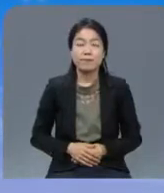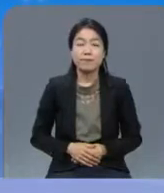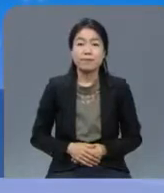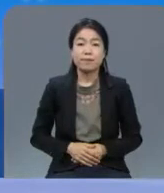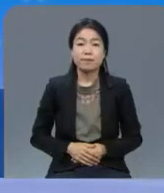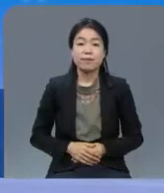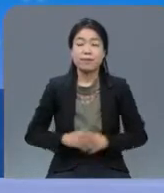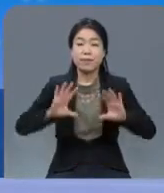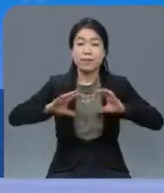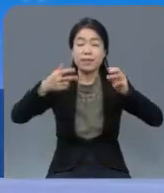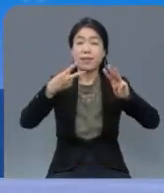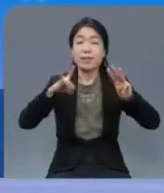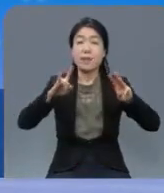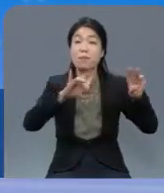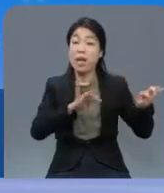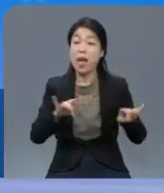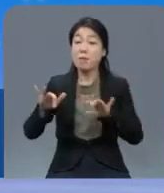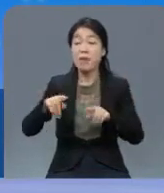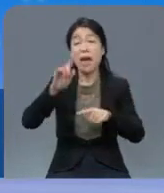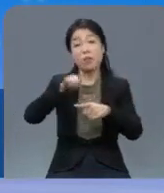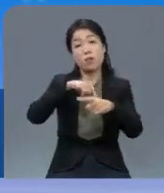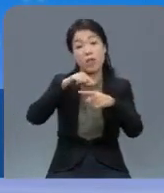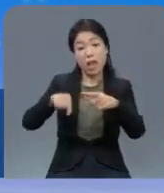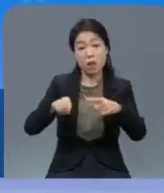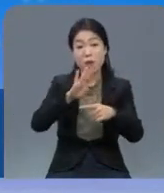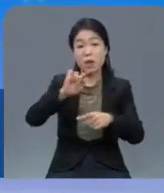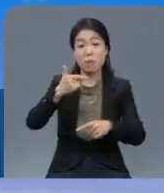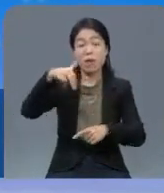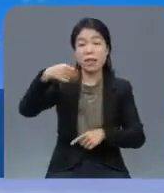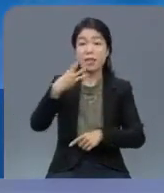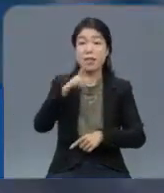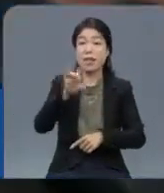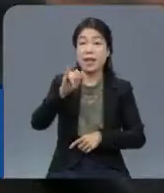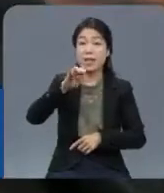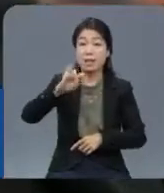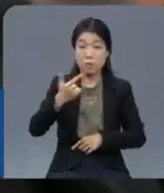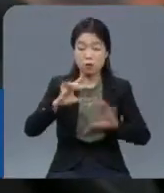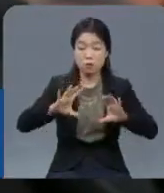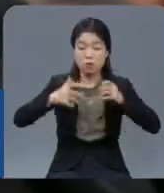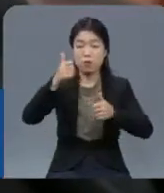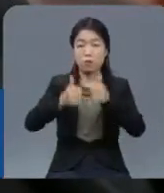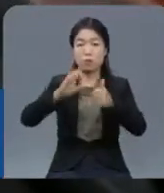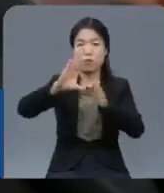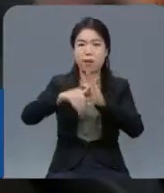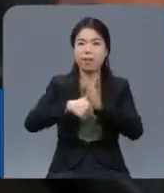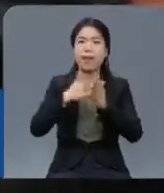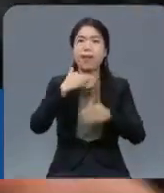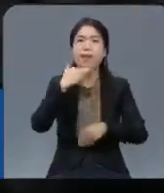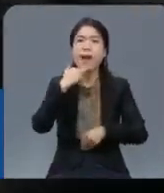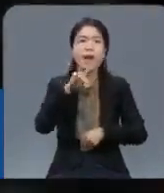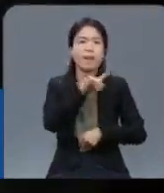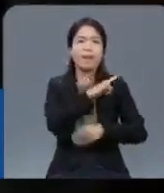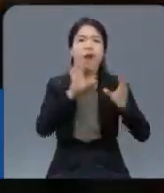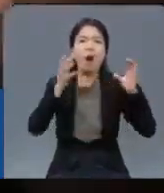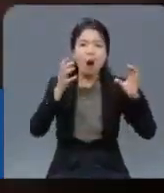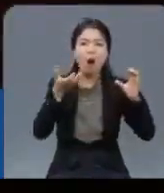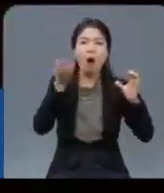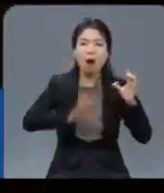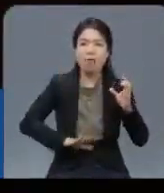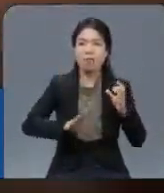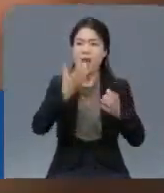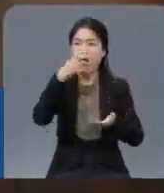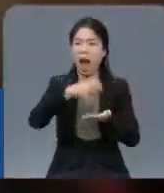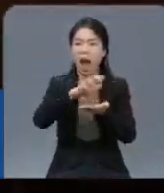세계 3대 피아노 경연으로 꼽히는 반클라이번 국제 콩쿠르에서 최연소로 우승한 이민찬이 오는 9월